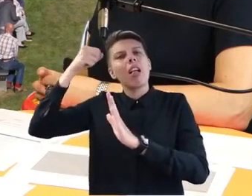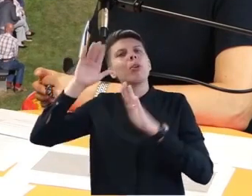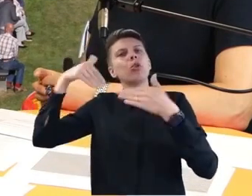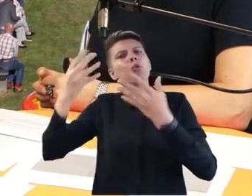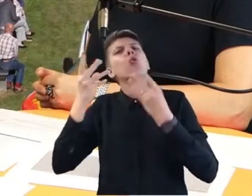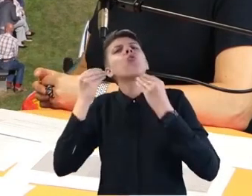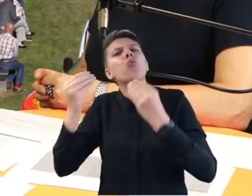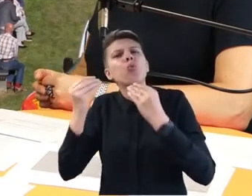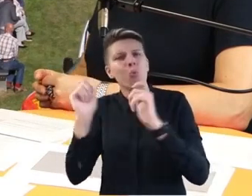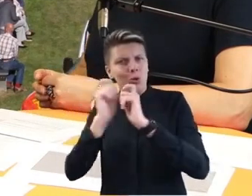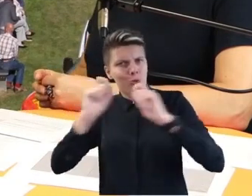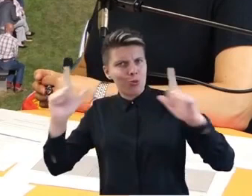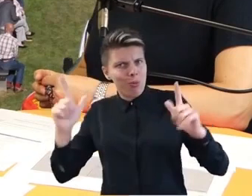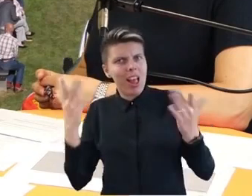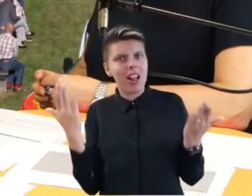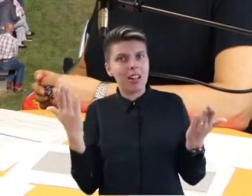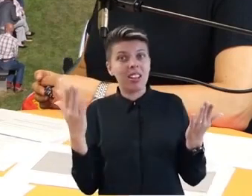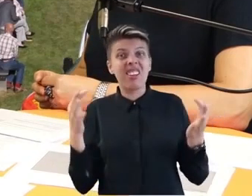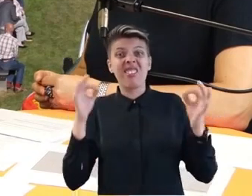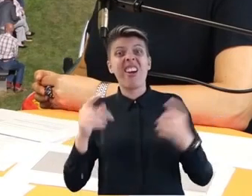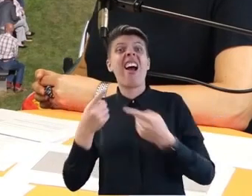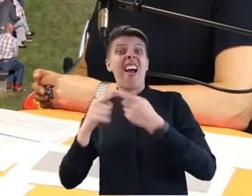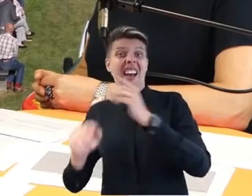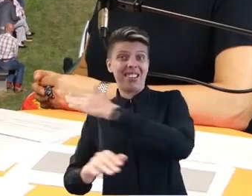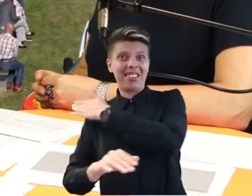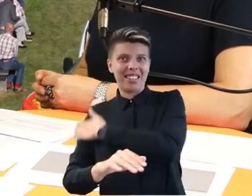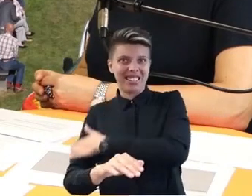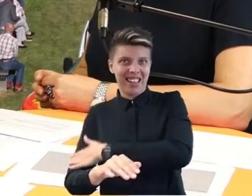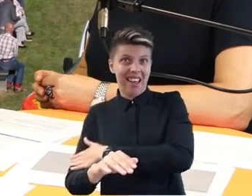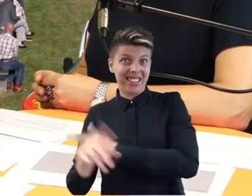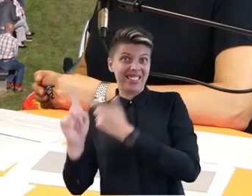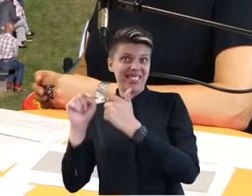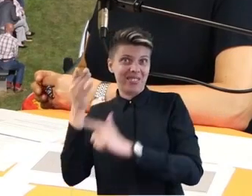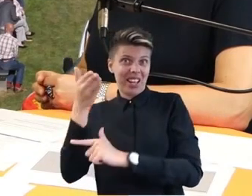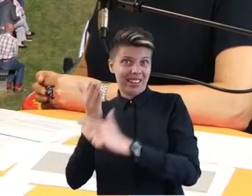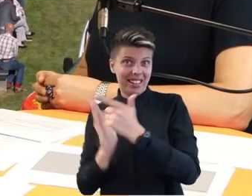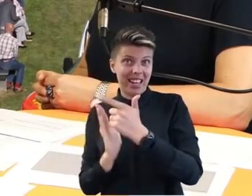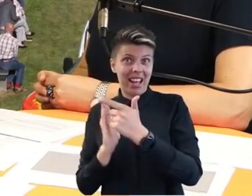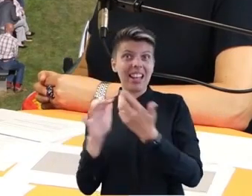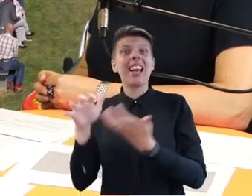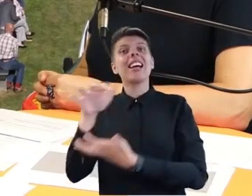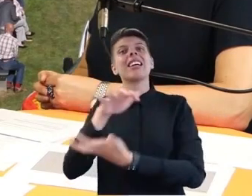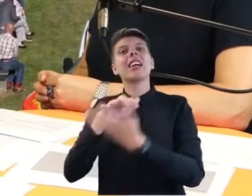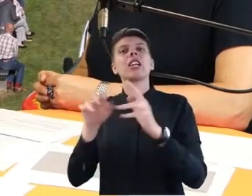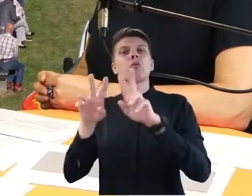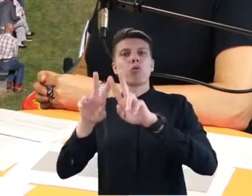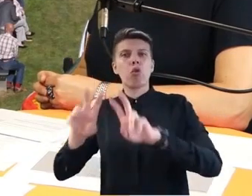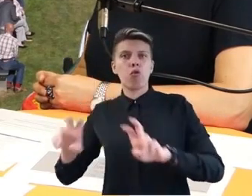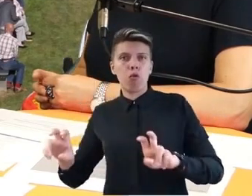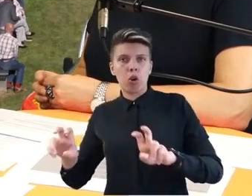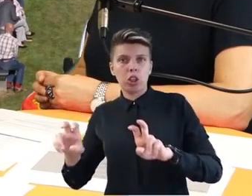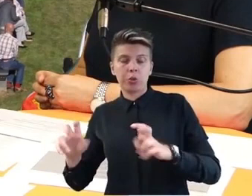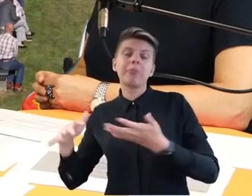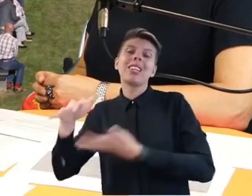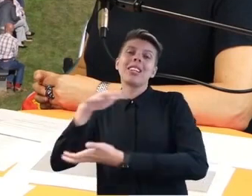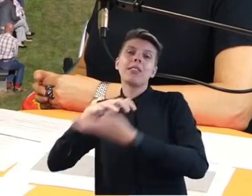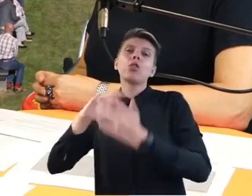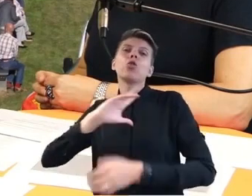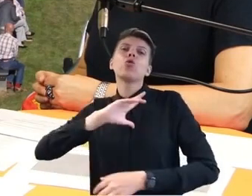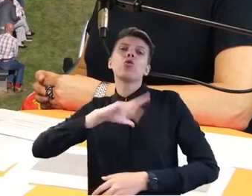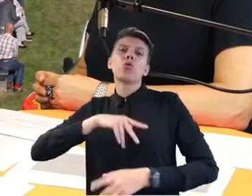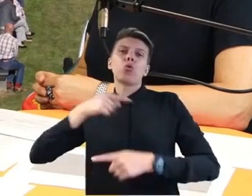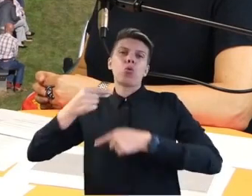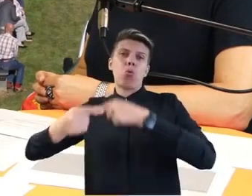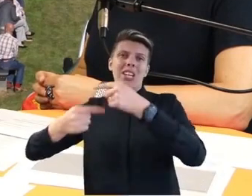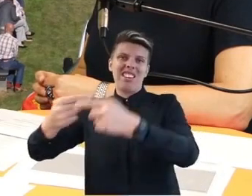vorkommen und auf der anderen seite haben wir eben die katastrophen forschung die katastrophe und soziologie die sich eben die